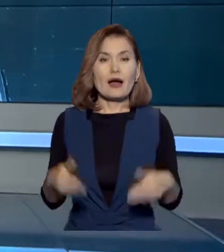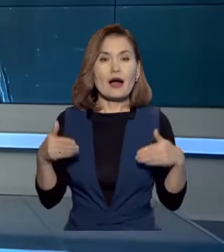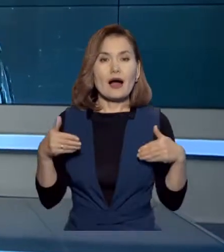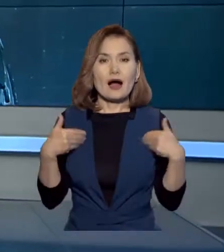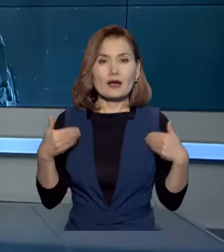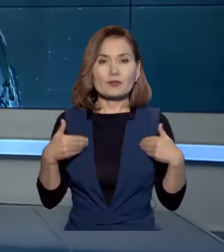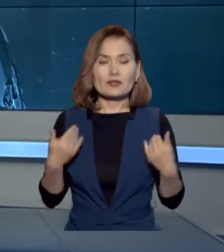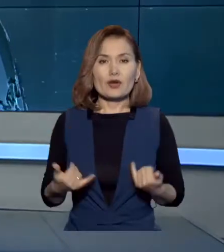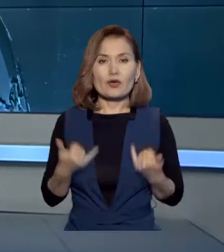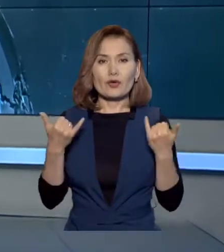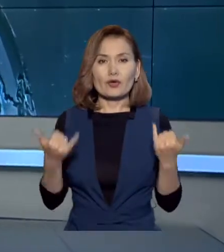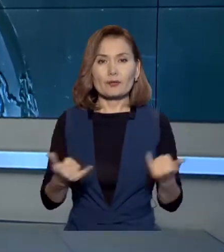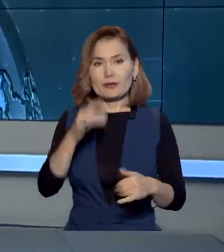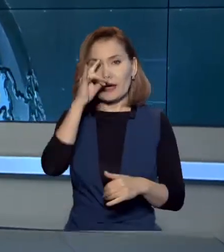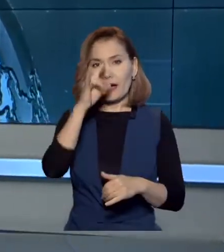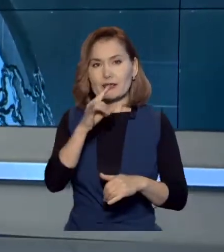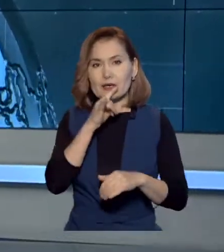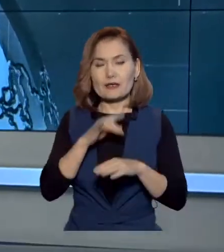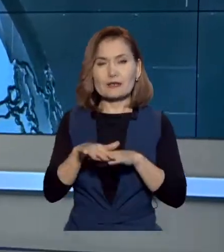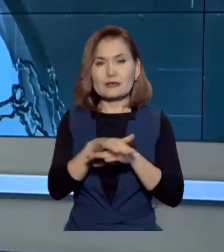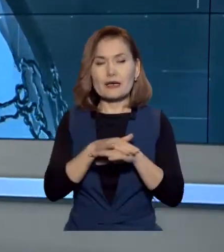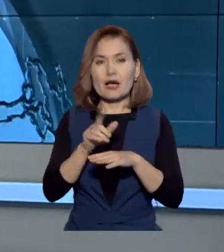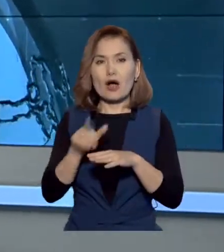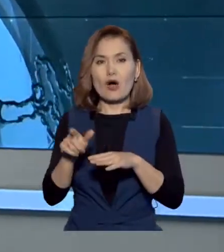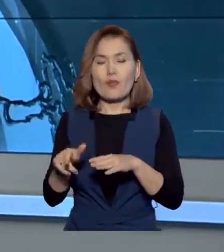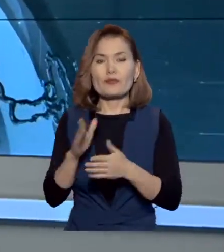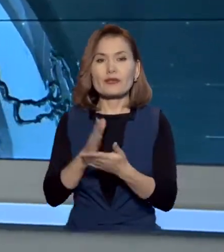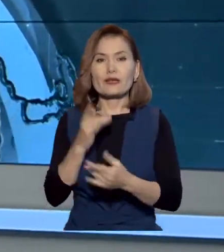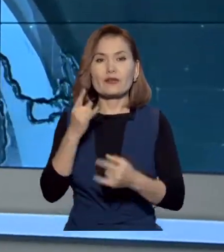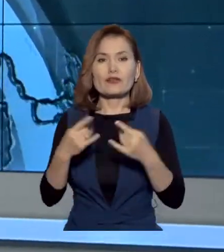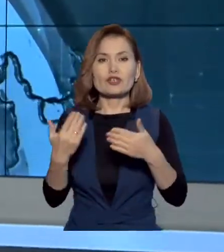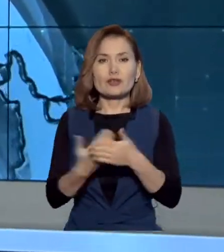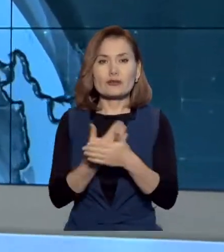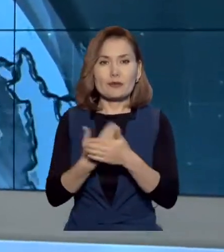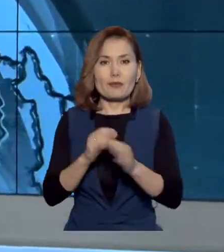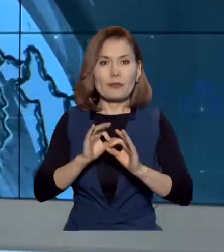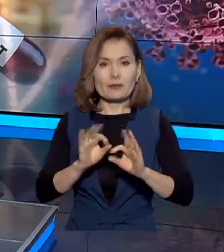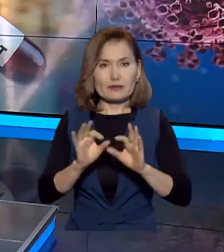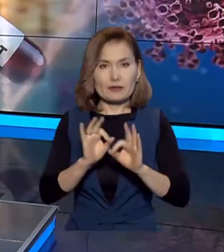Тікелей эфирде ақпарат студияда Алла Гаврина, сурдоудармада әріптесім Самал Нұрым, қайырлы күн.